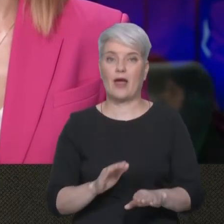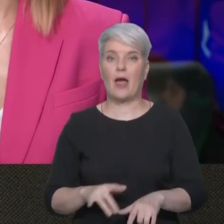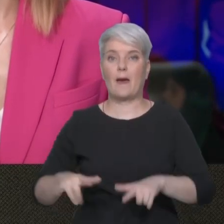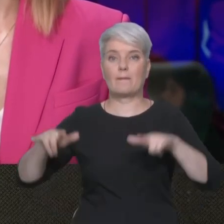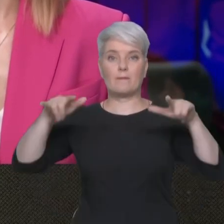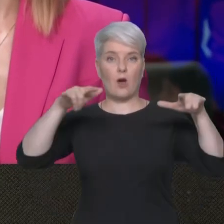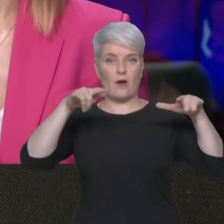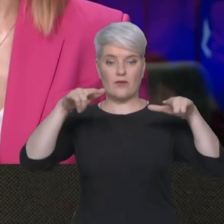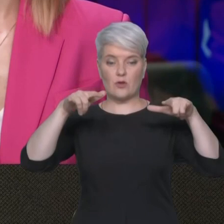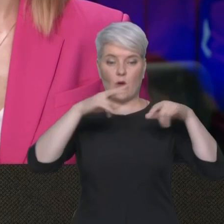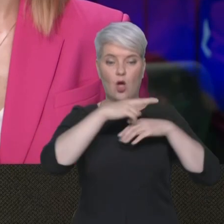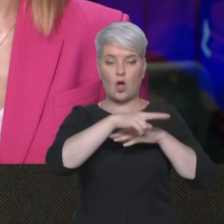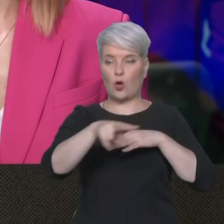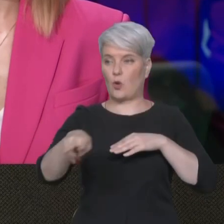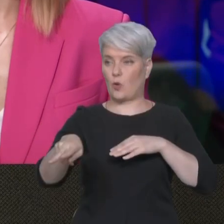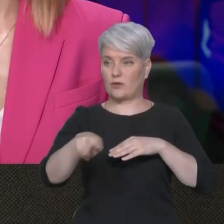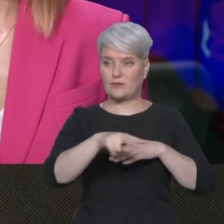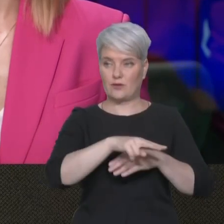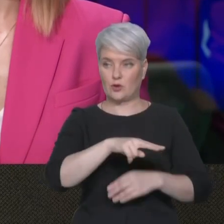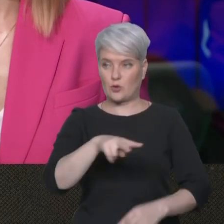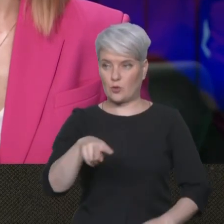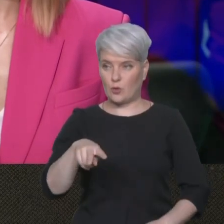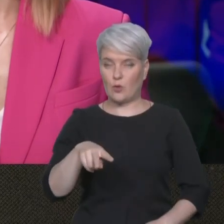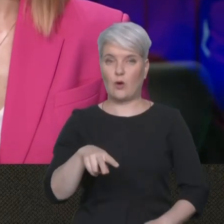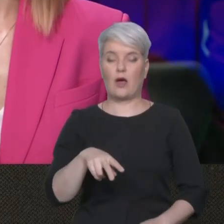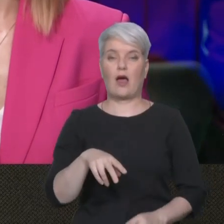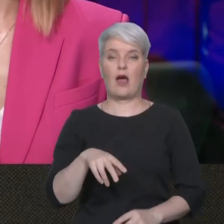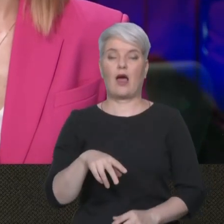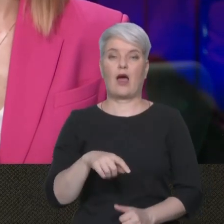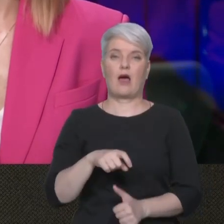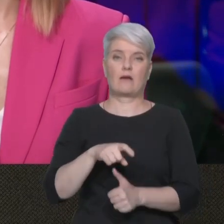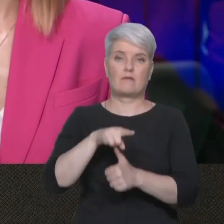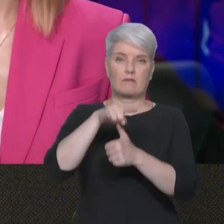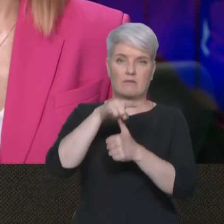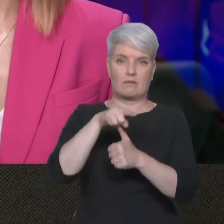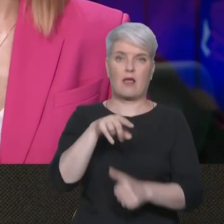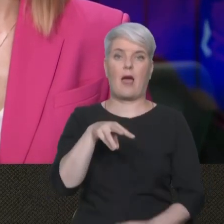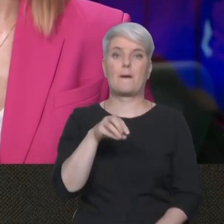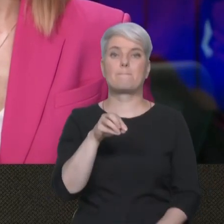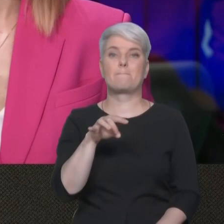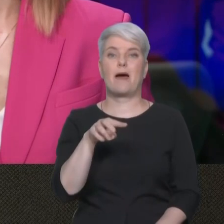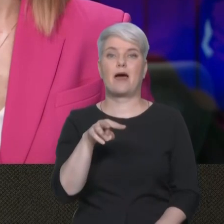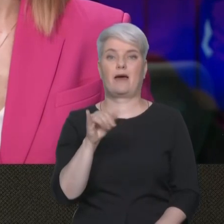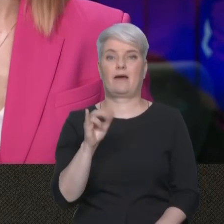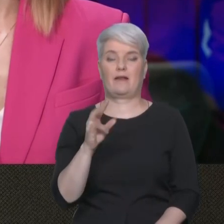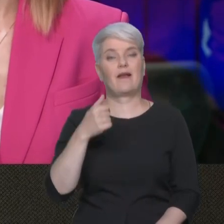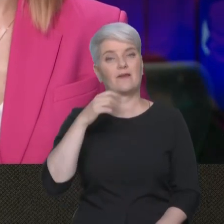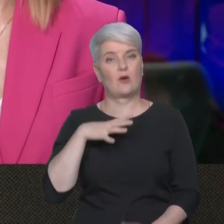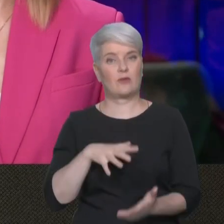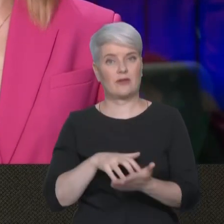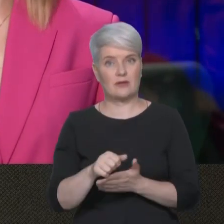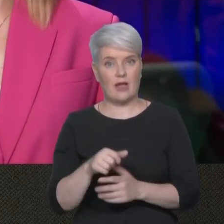розвідку. Безпілотні літальні апарати типу «Мерлін», вчора один був такий знищений, залітають аж до